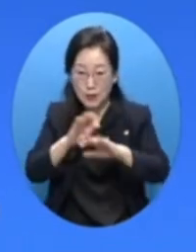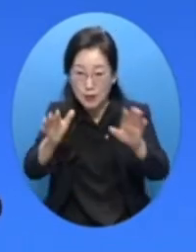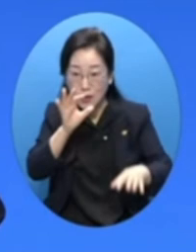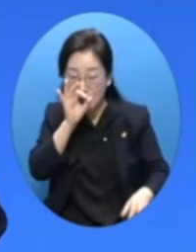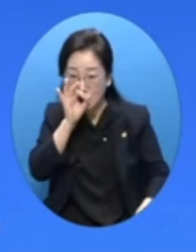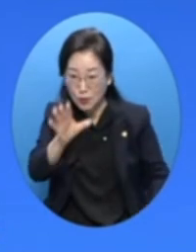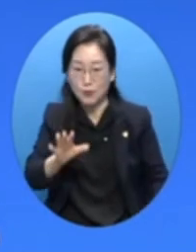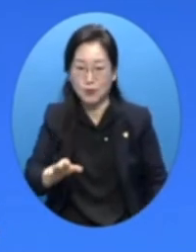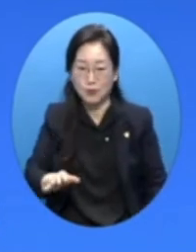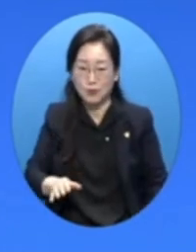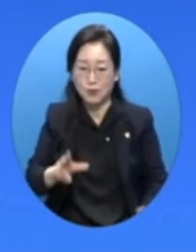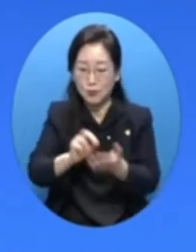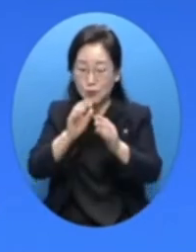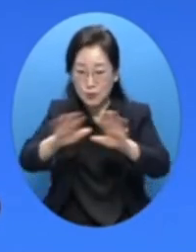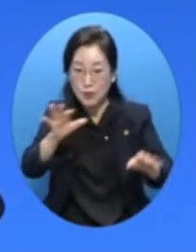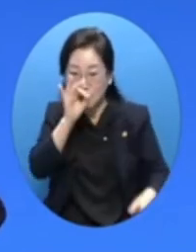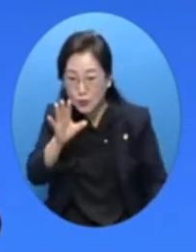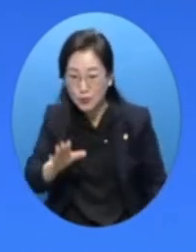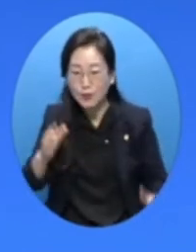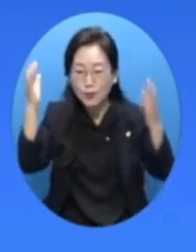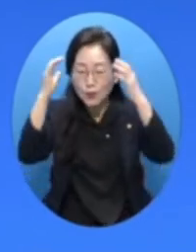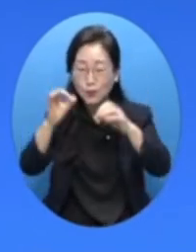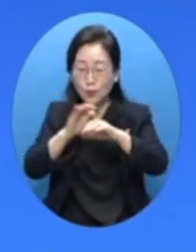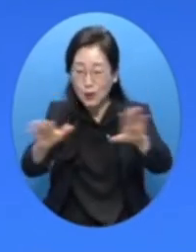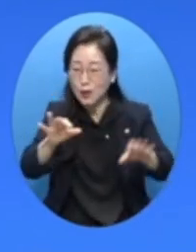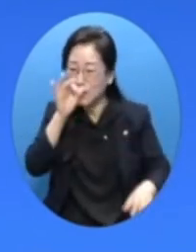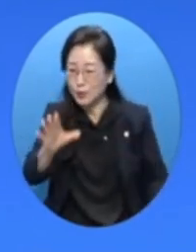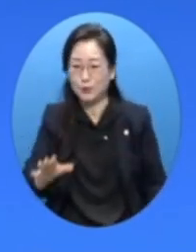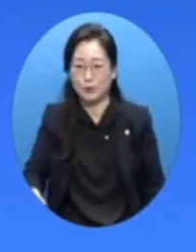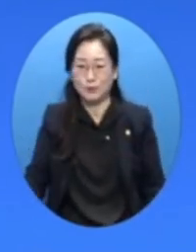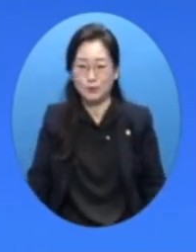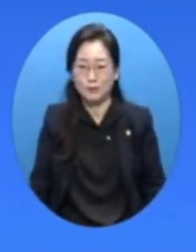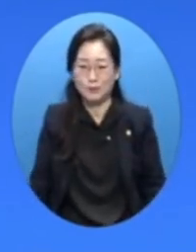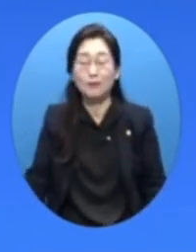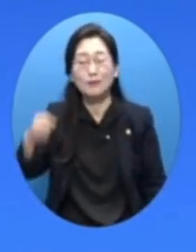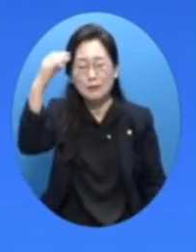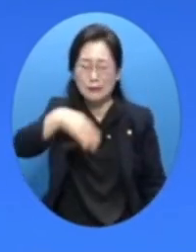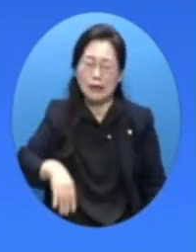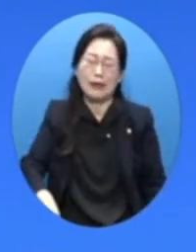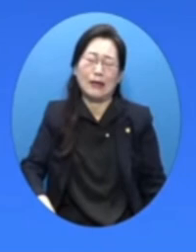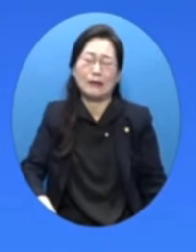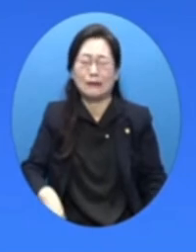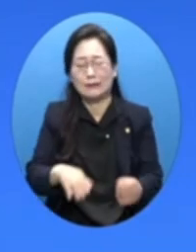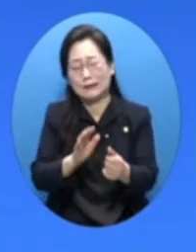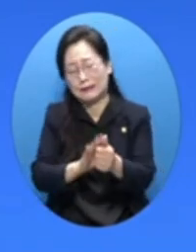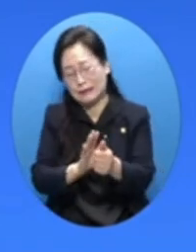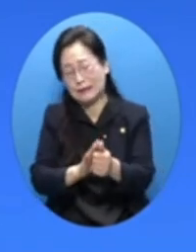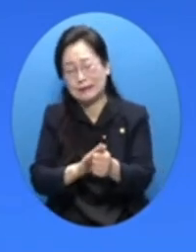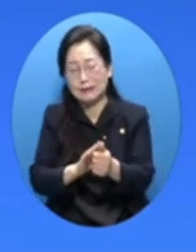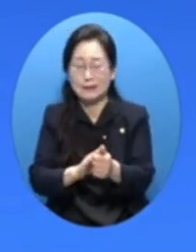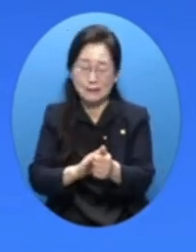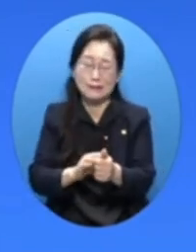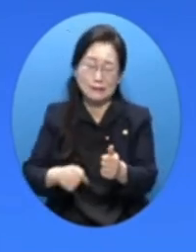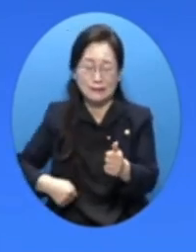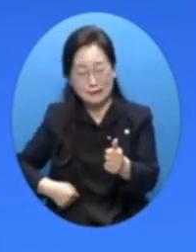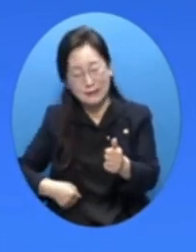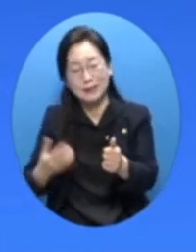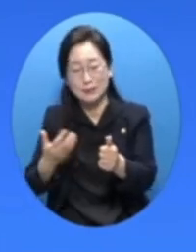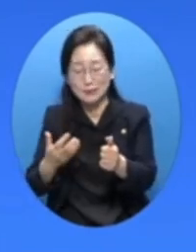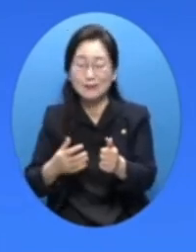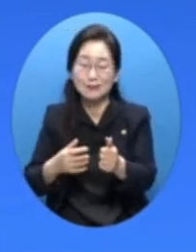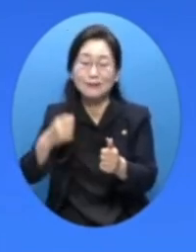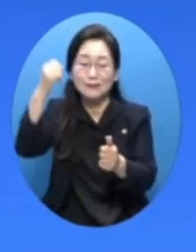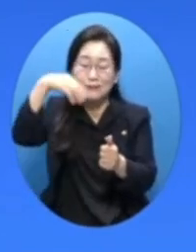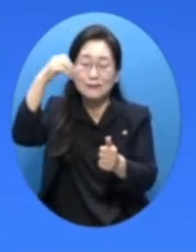문제를 해결할 수가 없습니다. 우리의 고통을 해결할 수가 없습니다. 그저 안 됐다 그 정도로 동정의